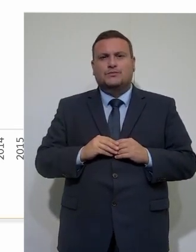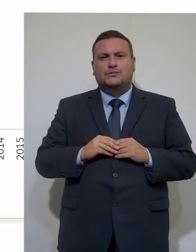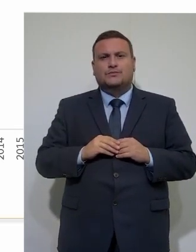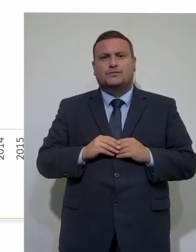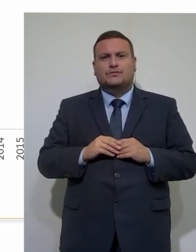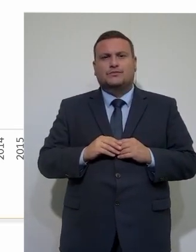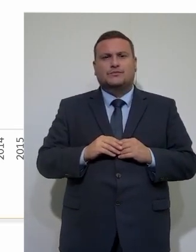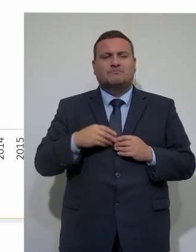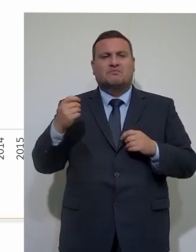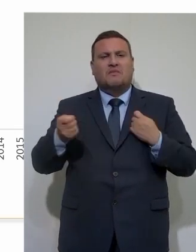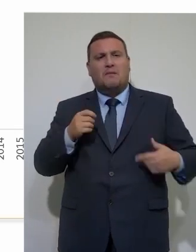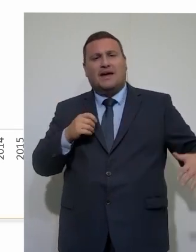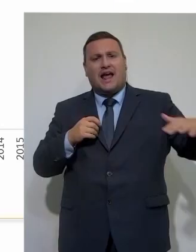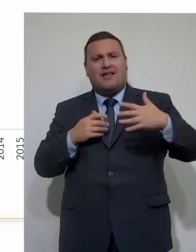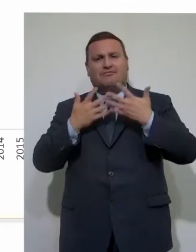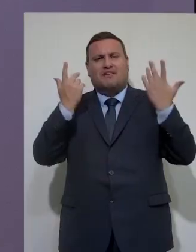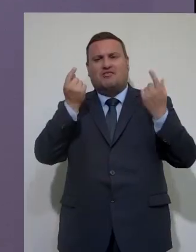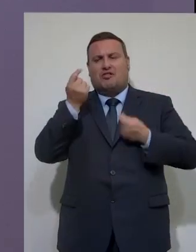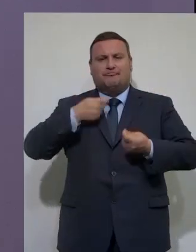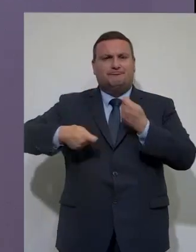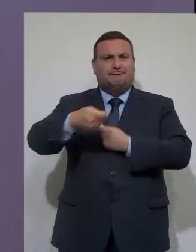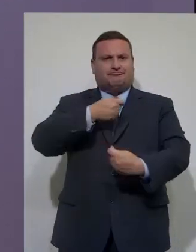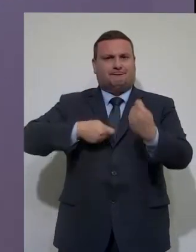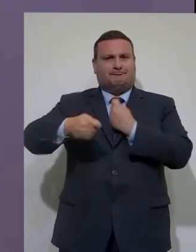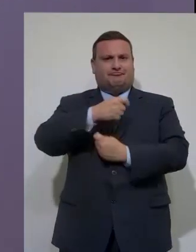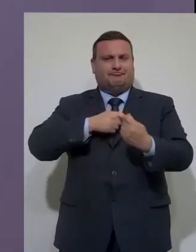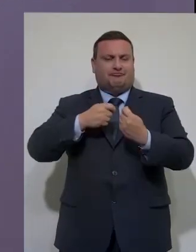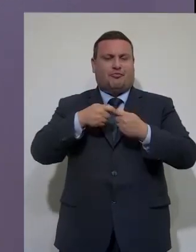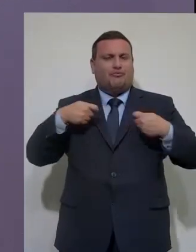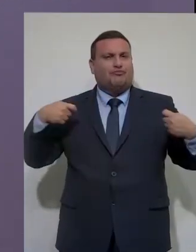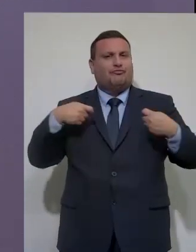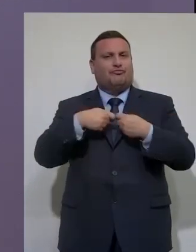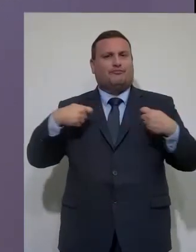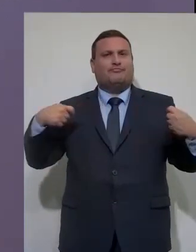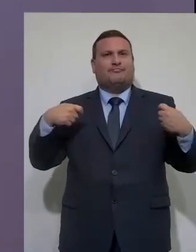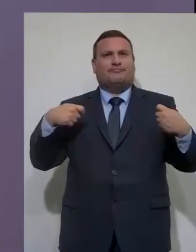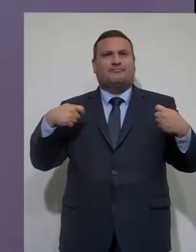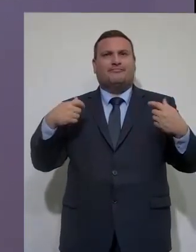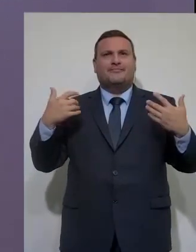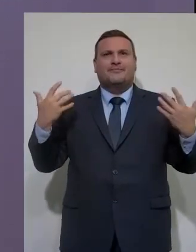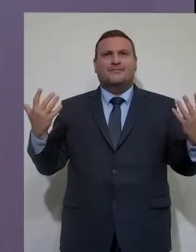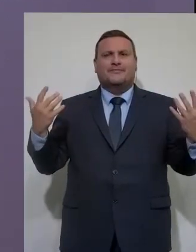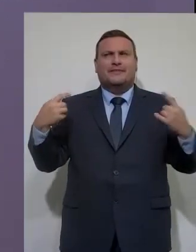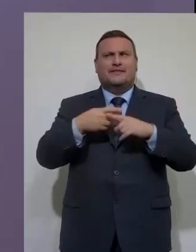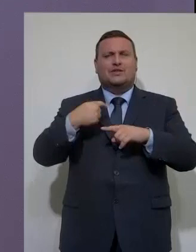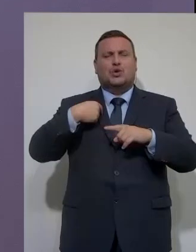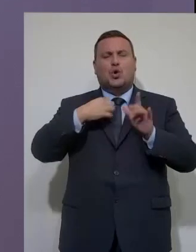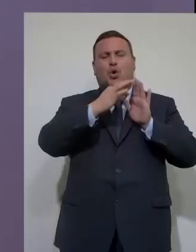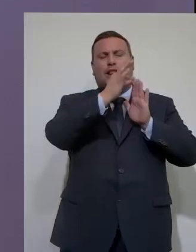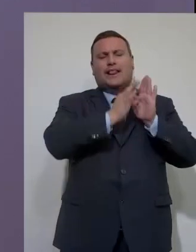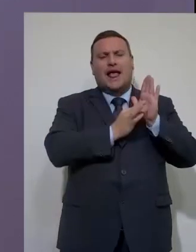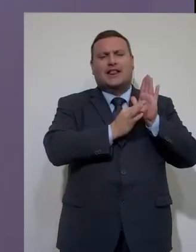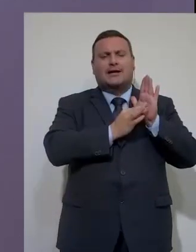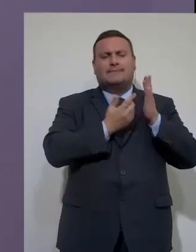liquidità, fluidità, non distingue moltissimo le formule, mentre noi ancora come dati siamo ancorati alle categorie